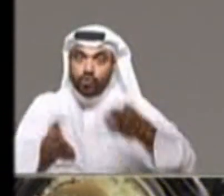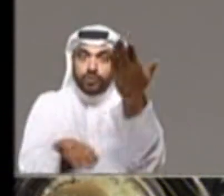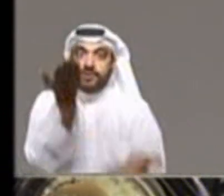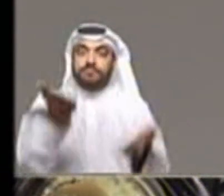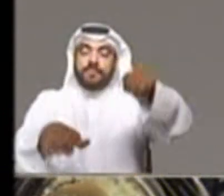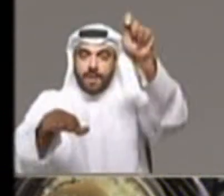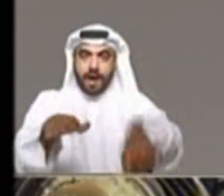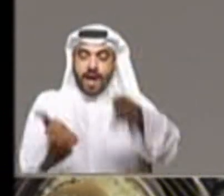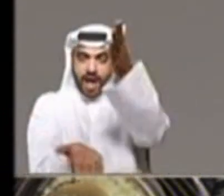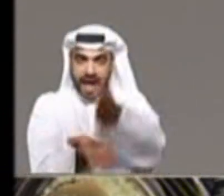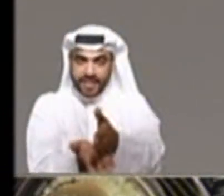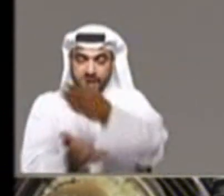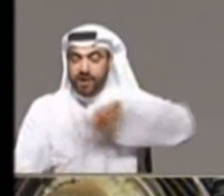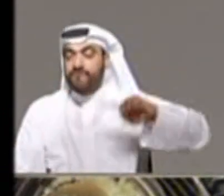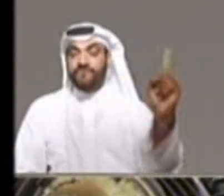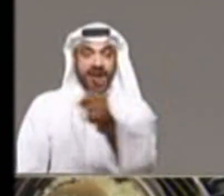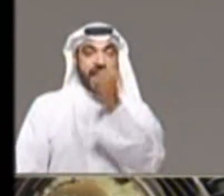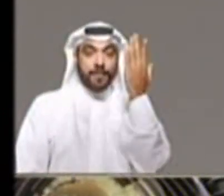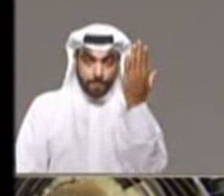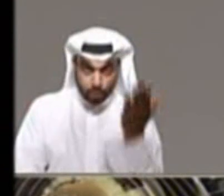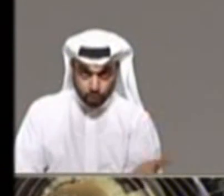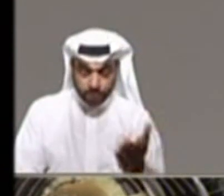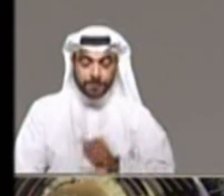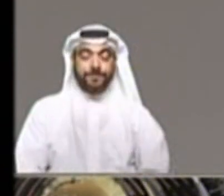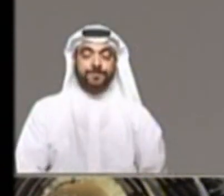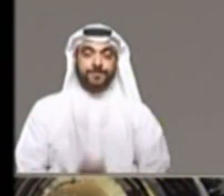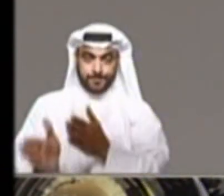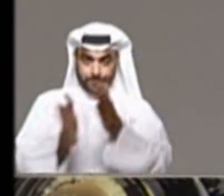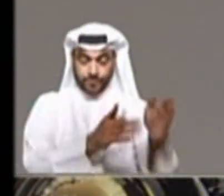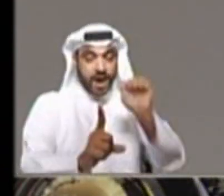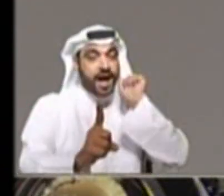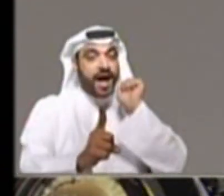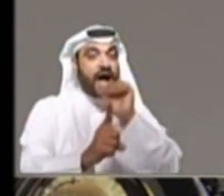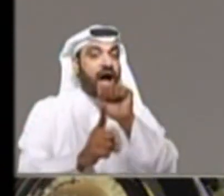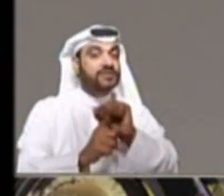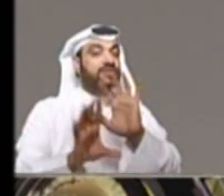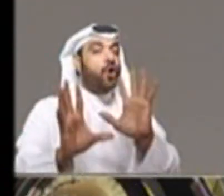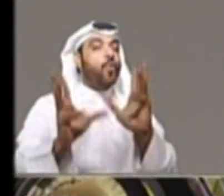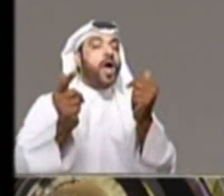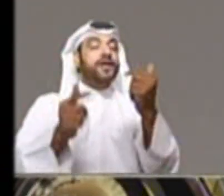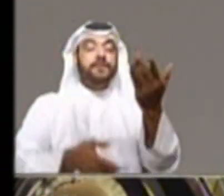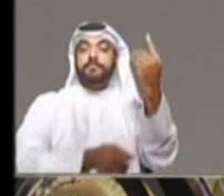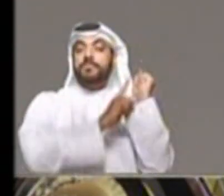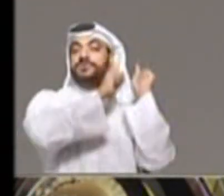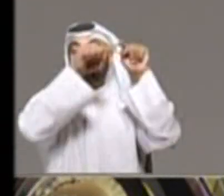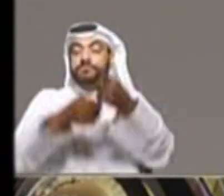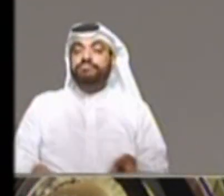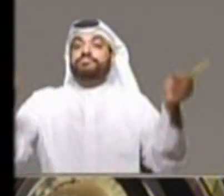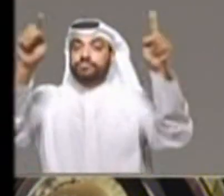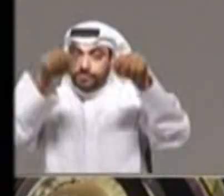كل مناطق الاحتراب والصراع والتوتر في العالم، وخاصة تلك المزمنة منها